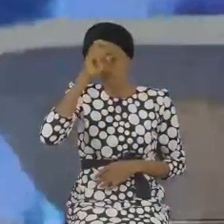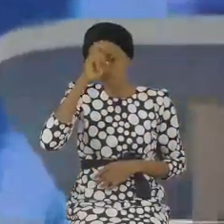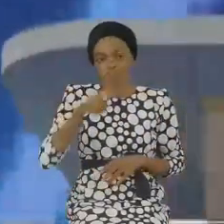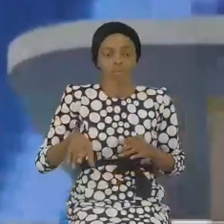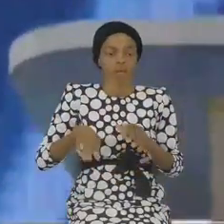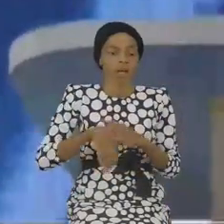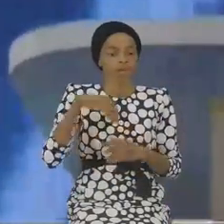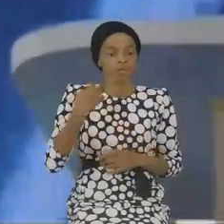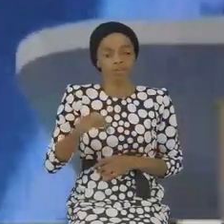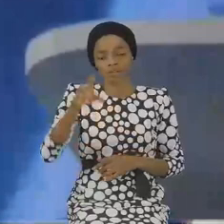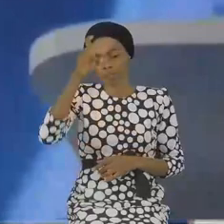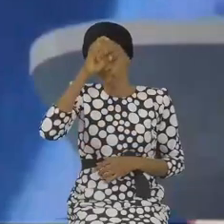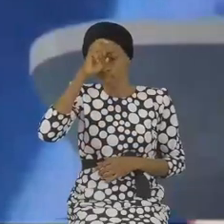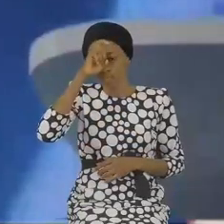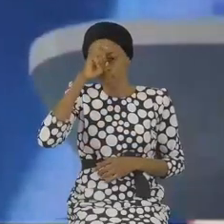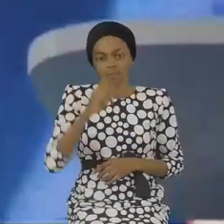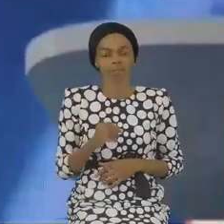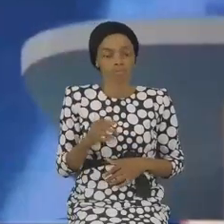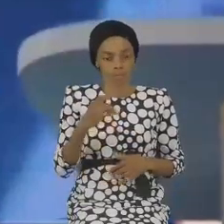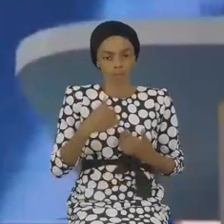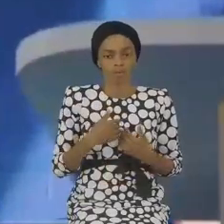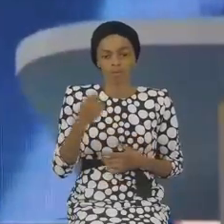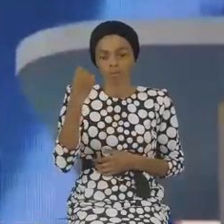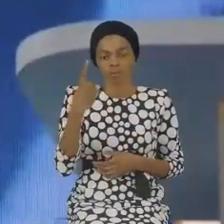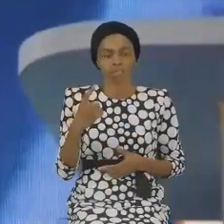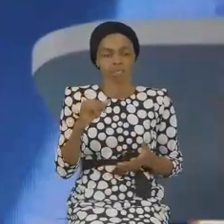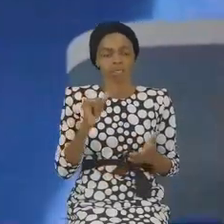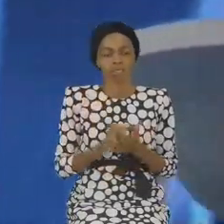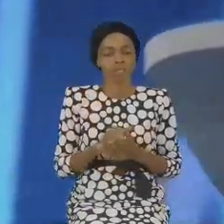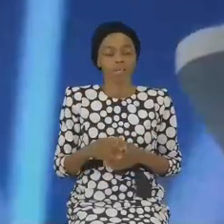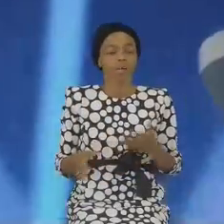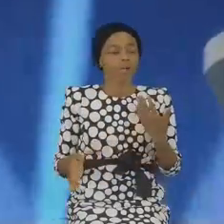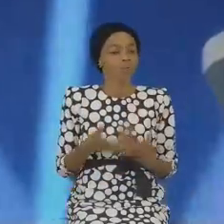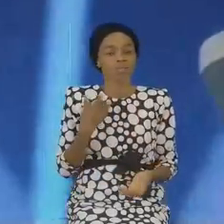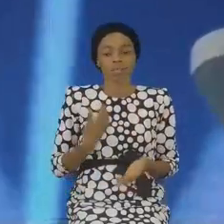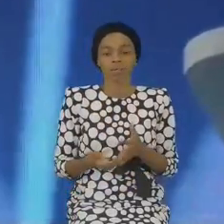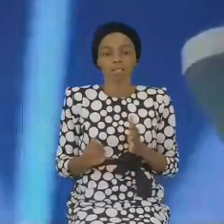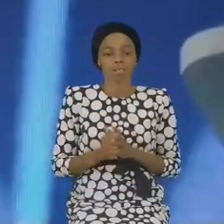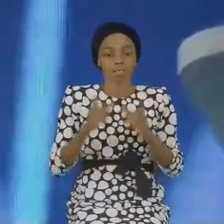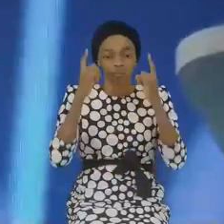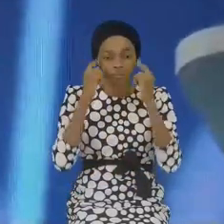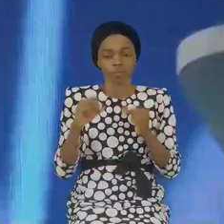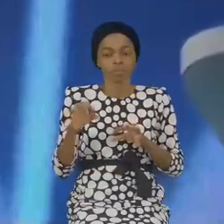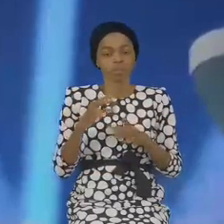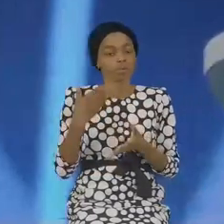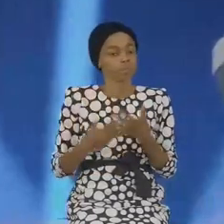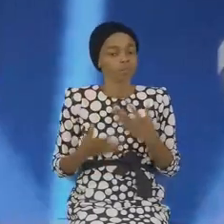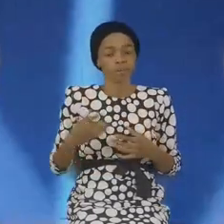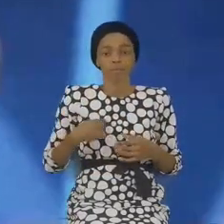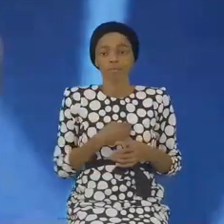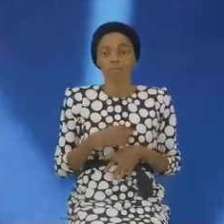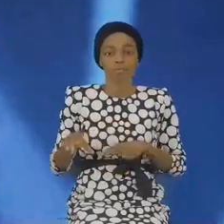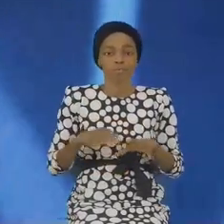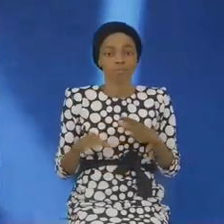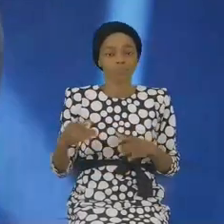Sortie d'Égypte. Comprenez cela. Quel que soit ce que Moïse a fait et quel que soit ce que nous faisions, pendant